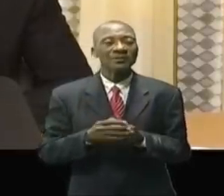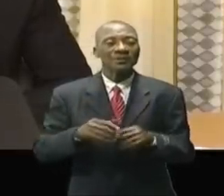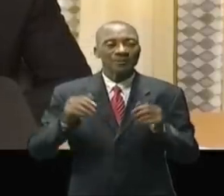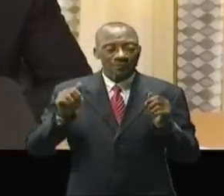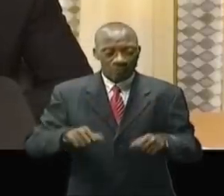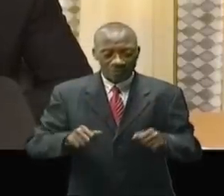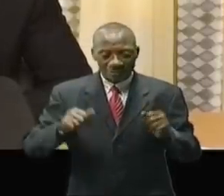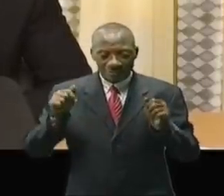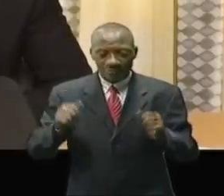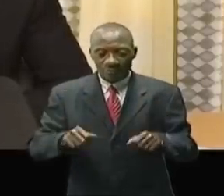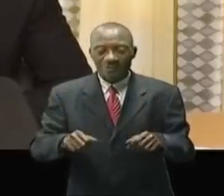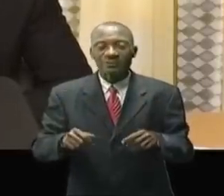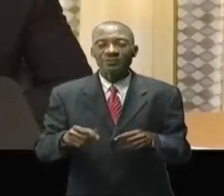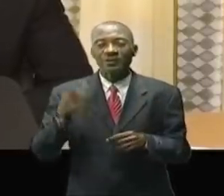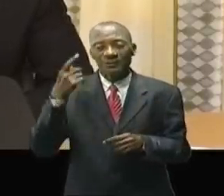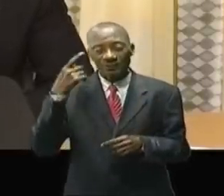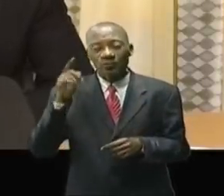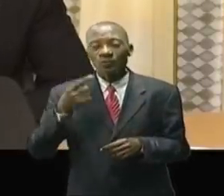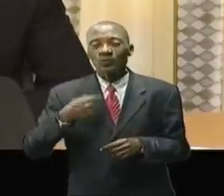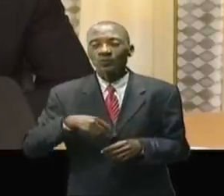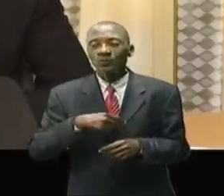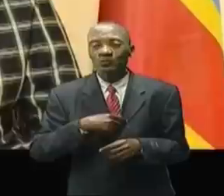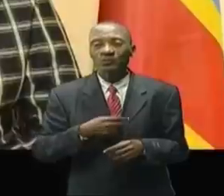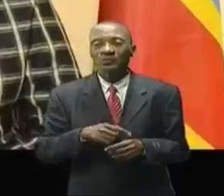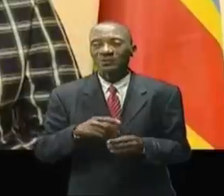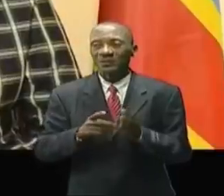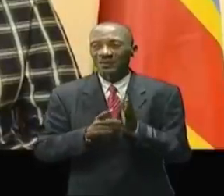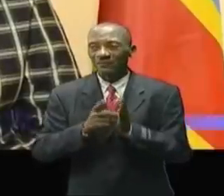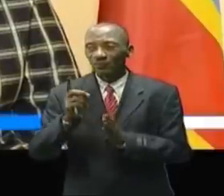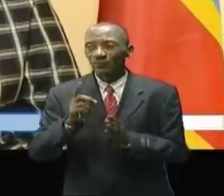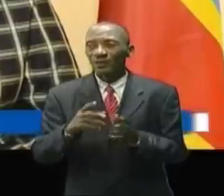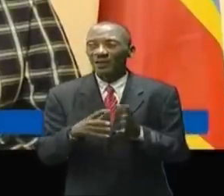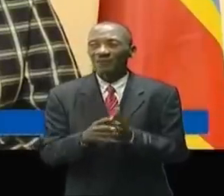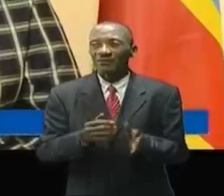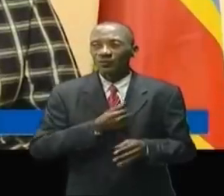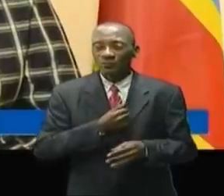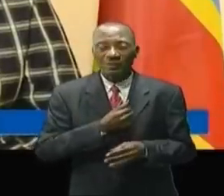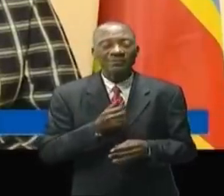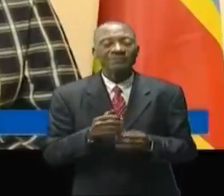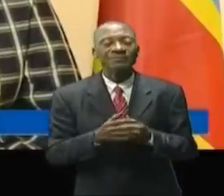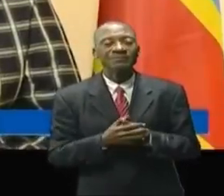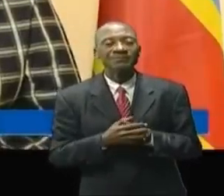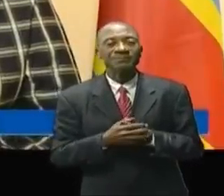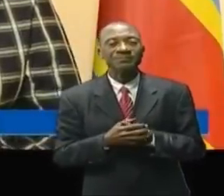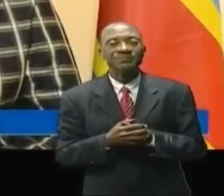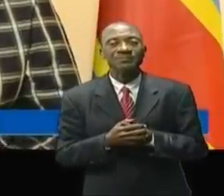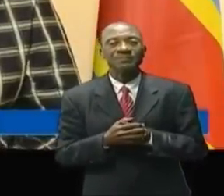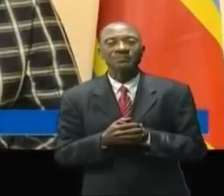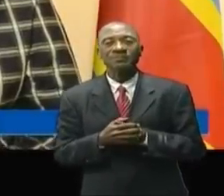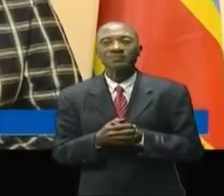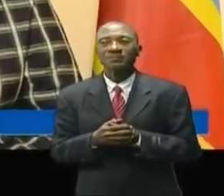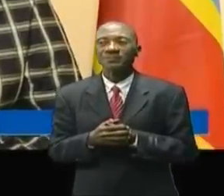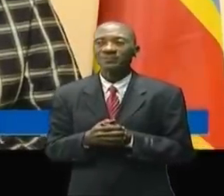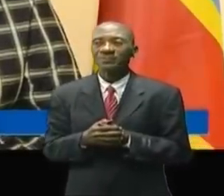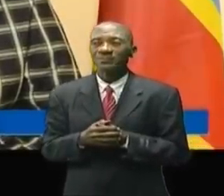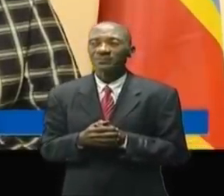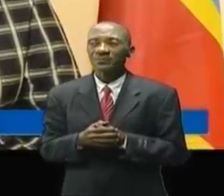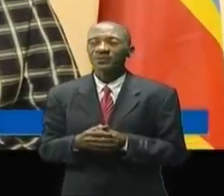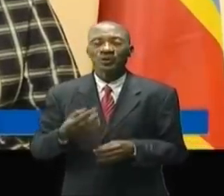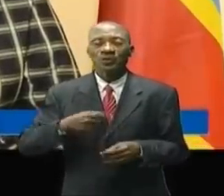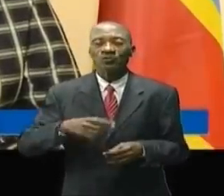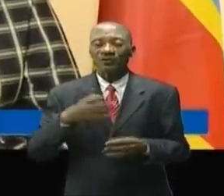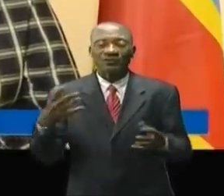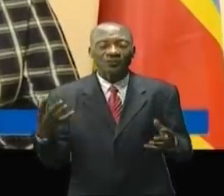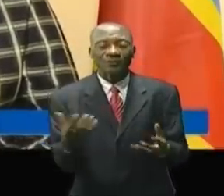peut redresser la situation de notre pays dans les années qui viennent. Nous avons été maltraités, mais physiquement peut-être on a